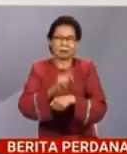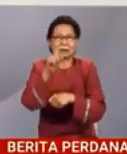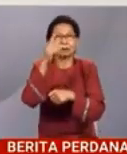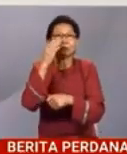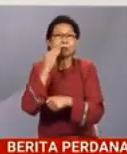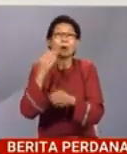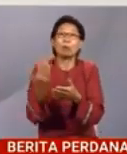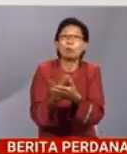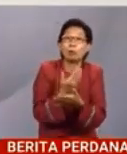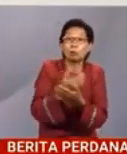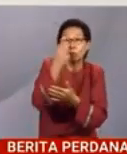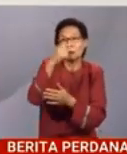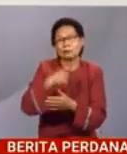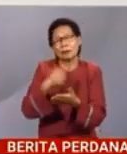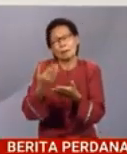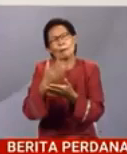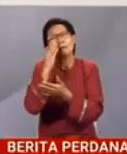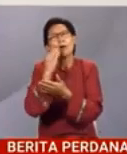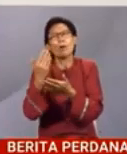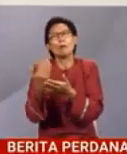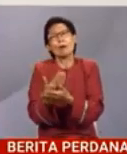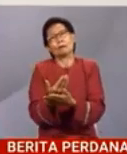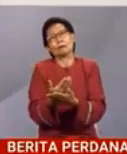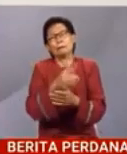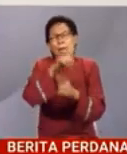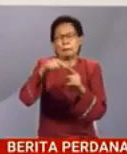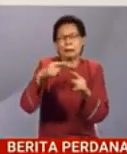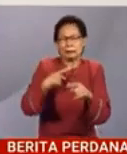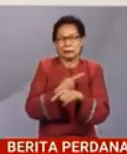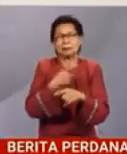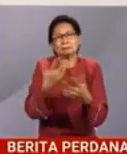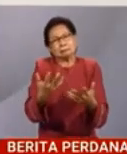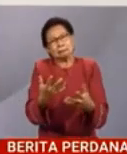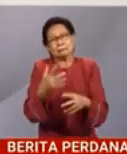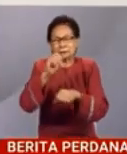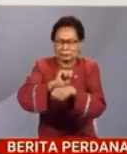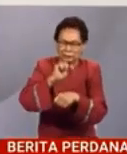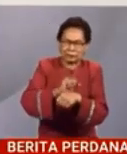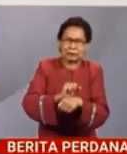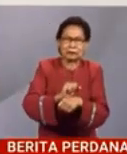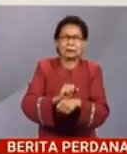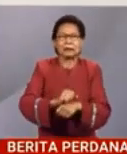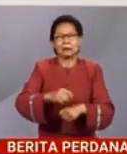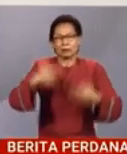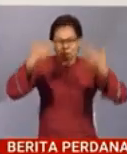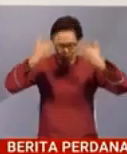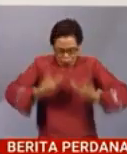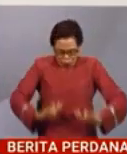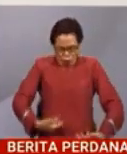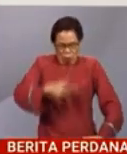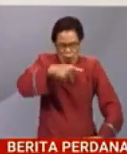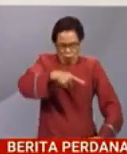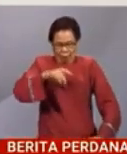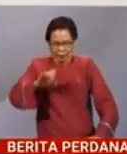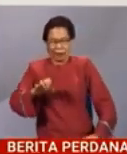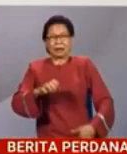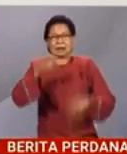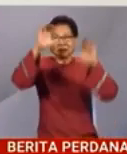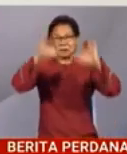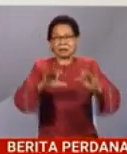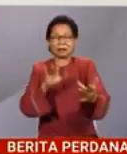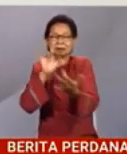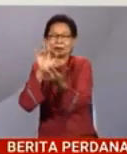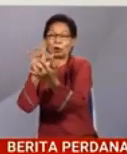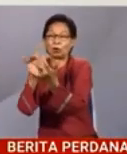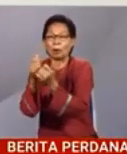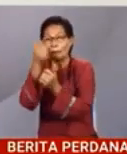pengalaman yang baru bagi saya. Tambah-tambah pula bila kita bertugas dengan kita memakai PPE dan cara kita untuk berkontak